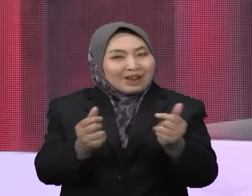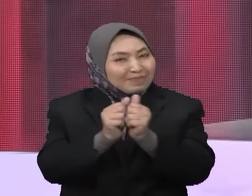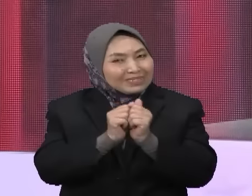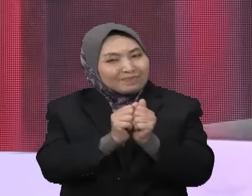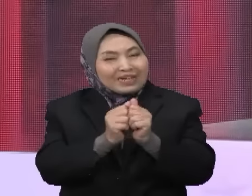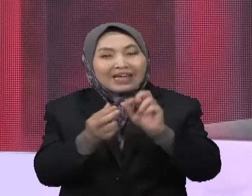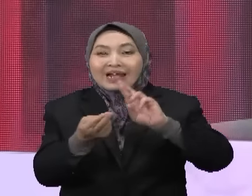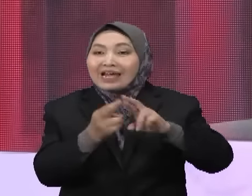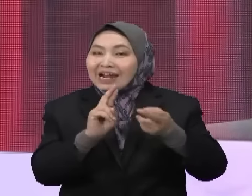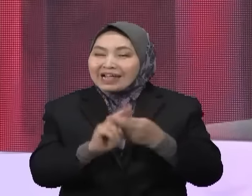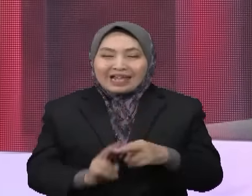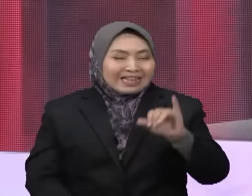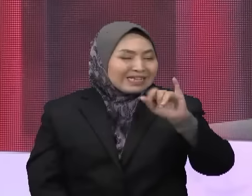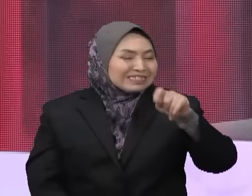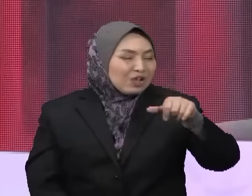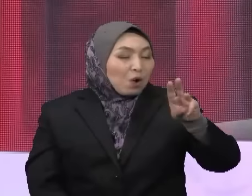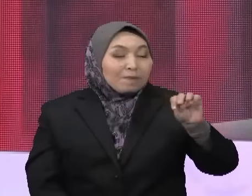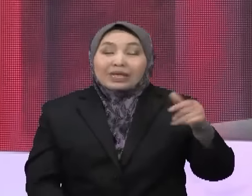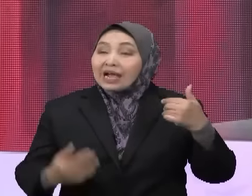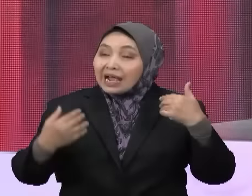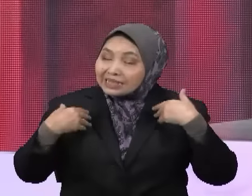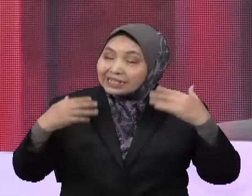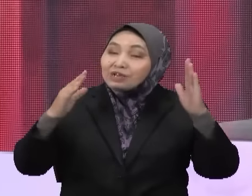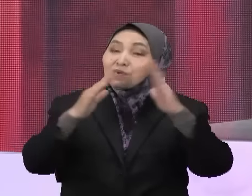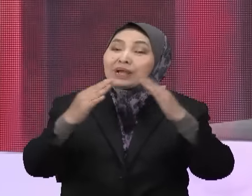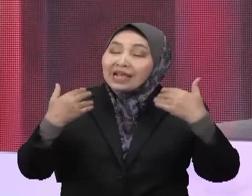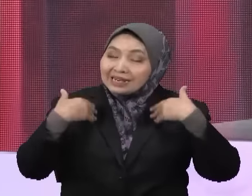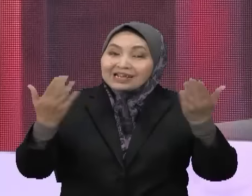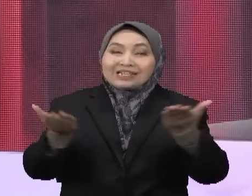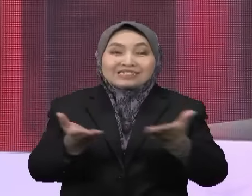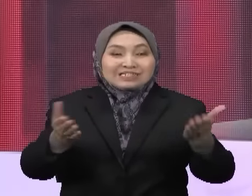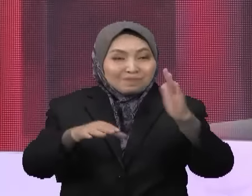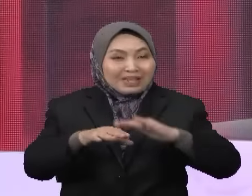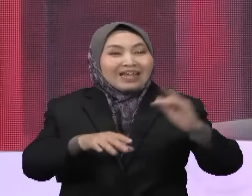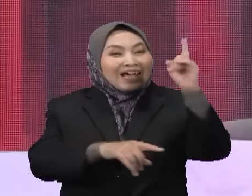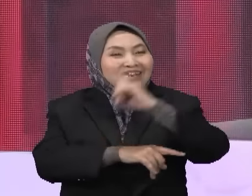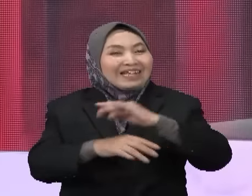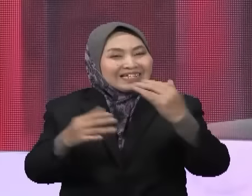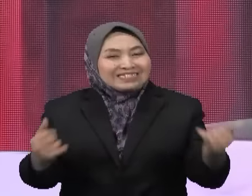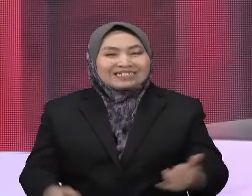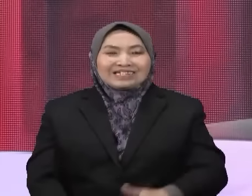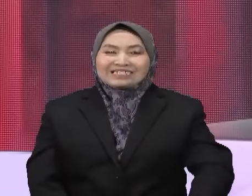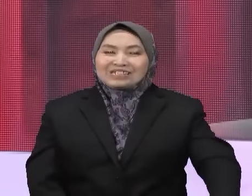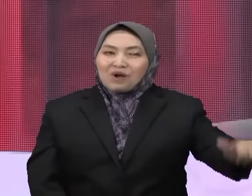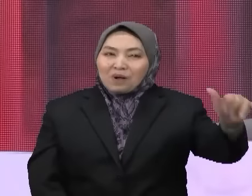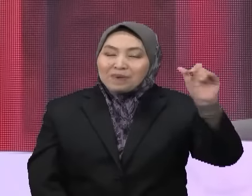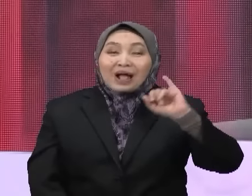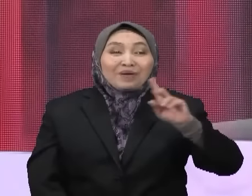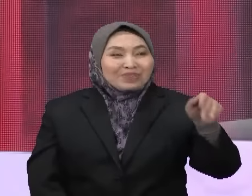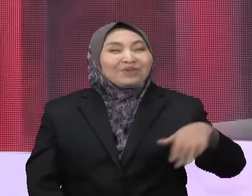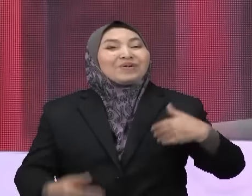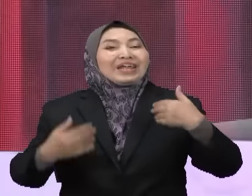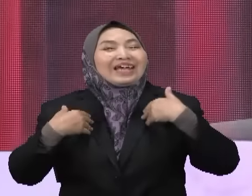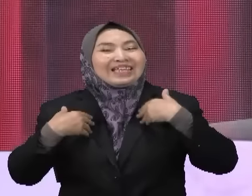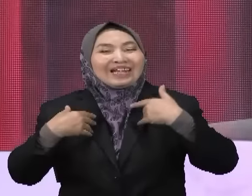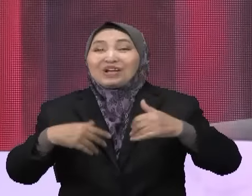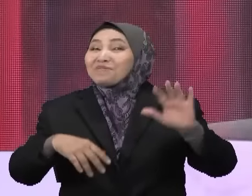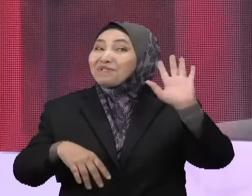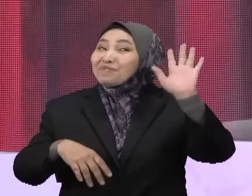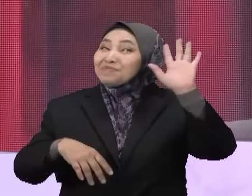rakan-rakan istiqamah yang berada di rumah, yang berada di studio istiqamah. Ya, pada hari ini istiqamah. Istiqamah. Ada. Malam-malam